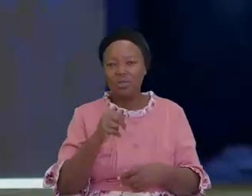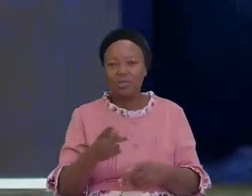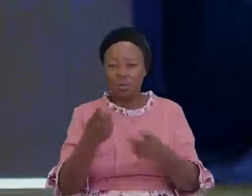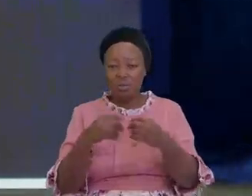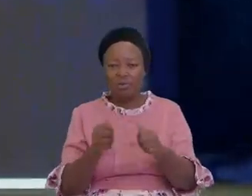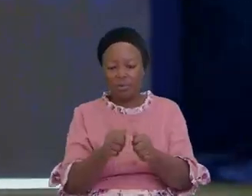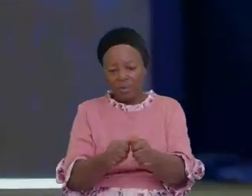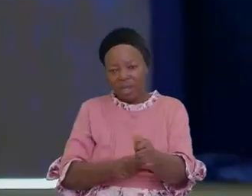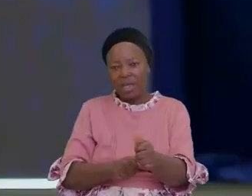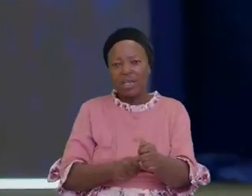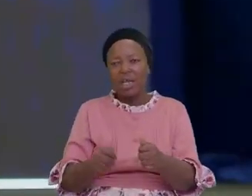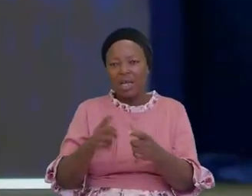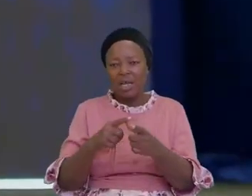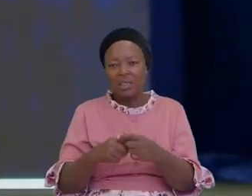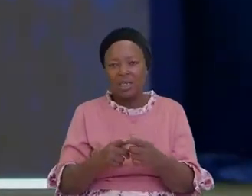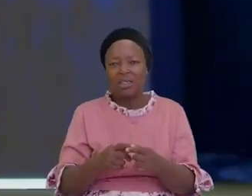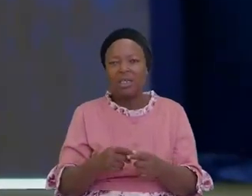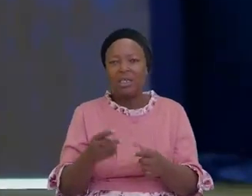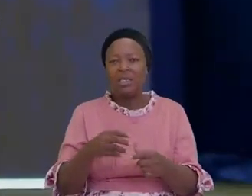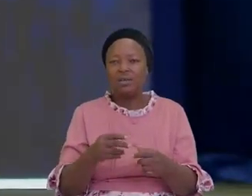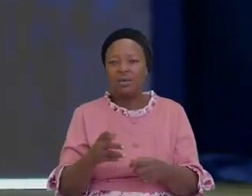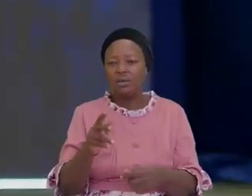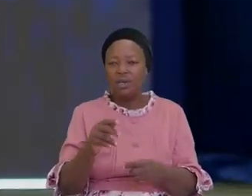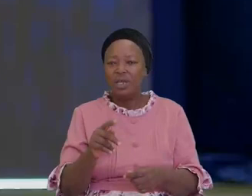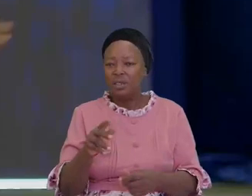Jean est venu de derrière. Il a couru, il a dépassé.